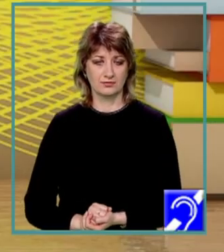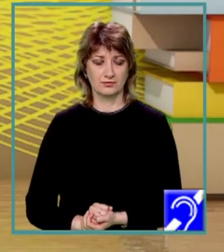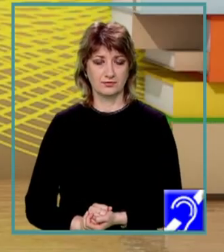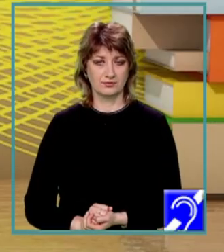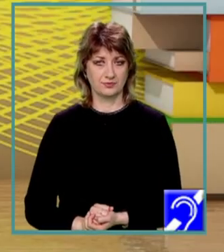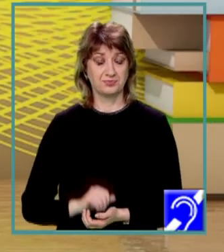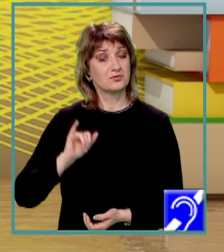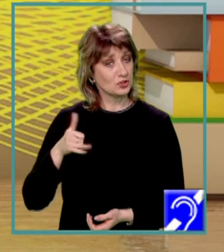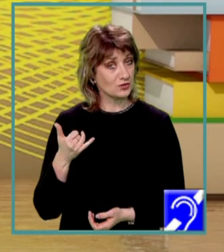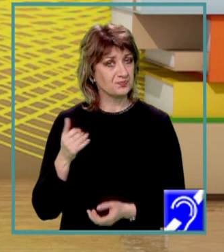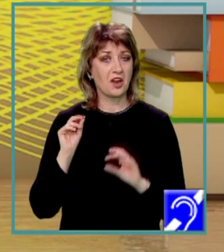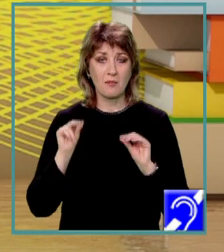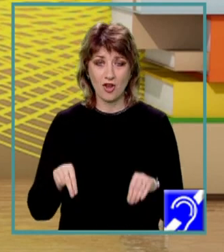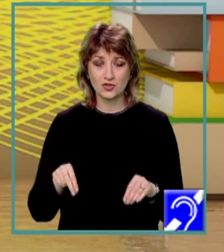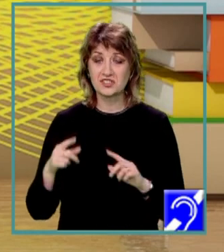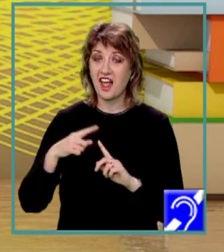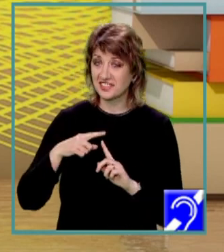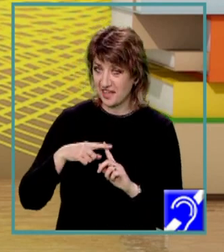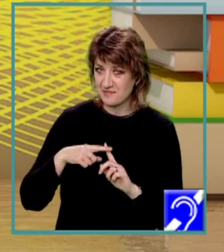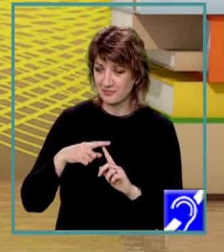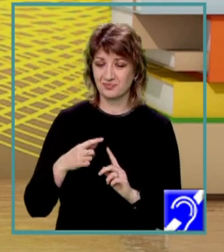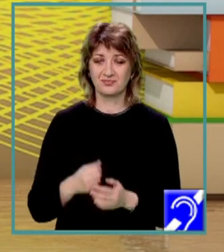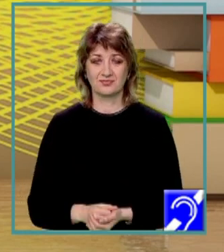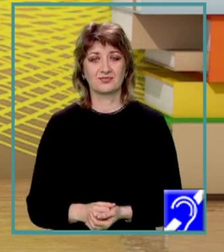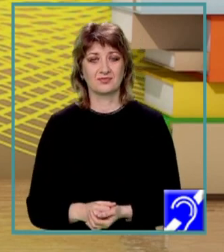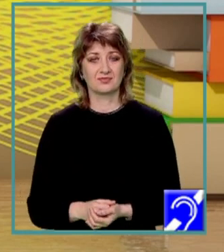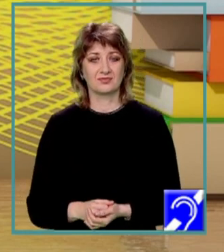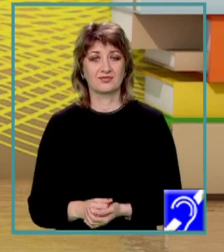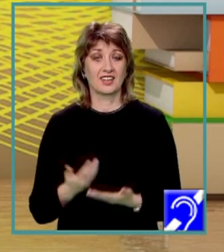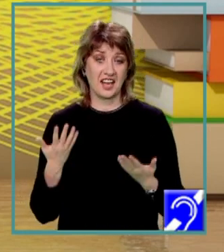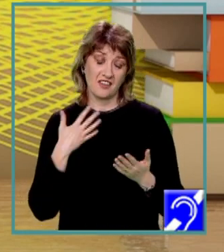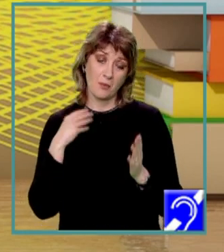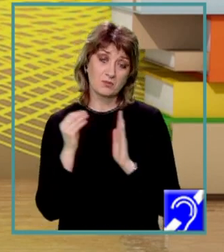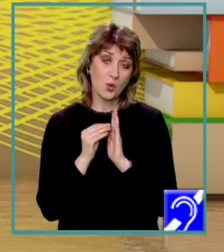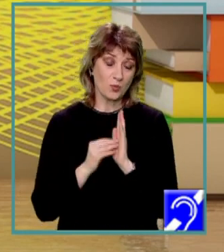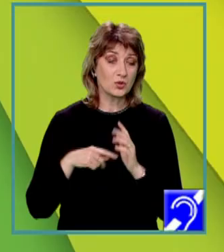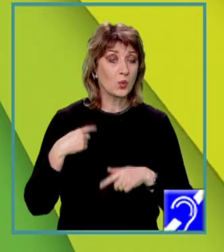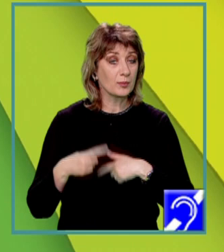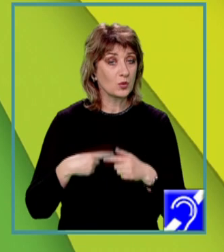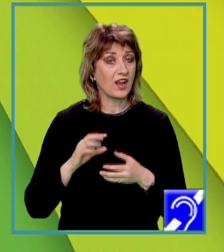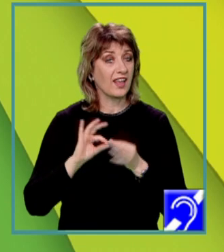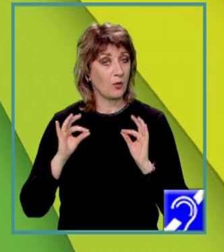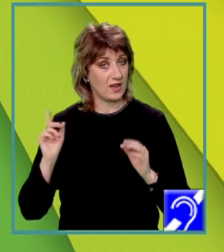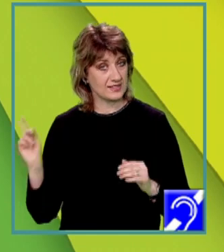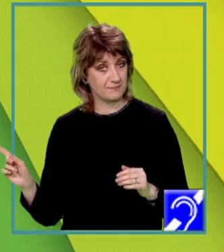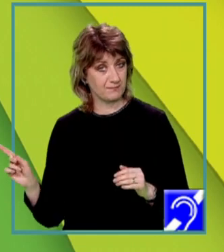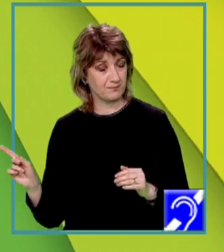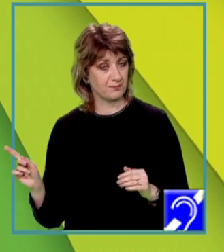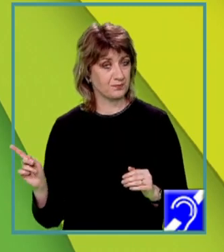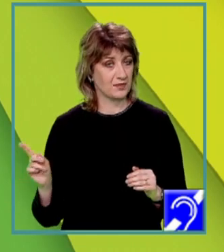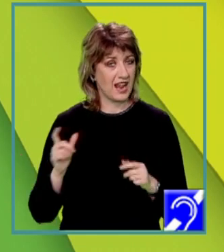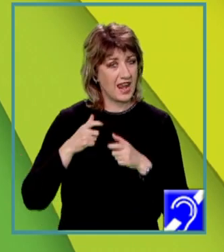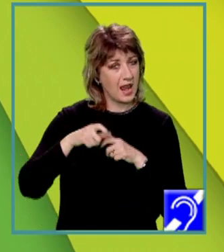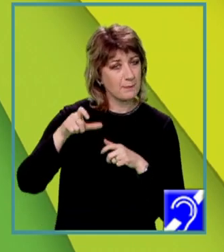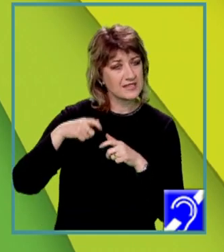PSI am ajuns și la temă în care vă propunem următoarele ecuații de am separat